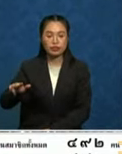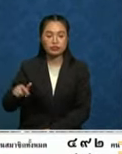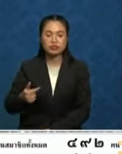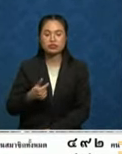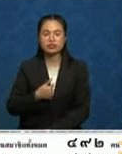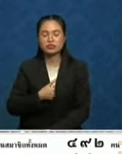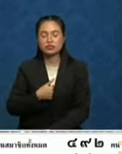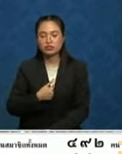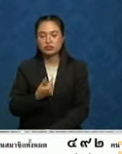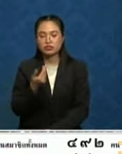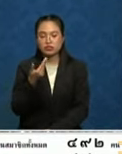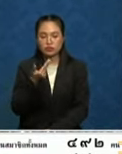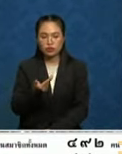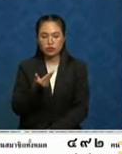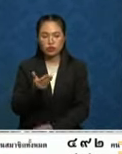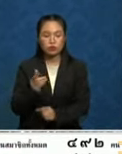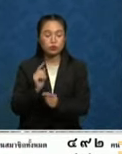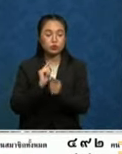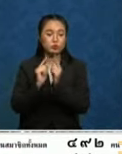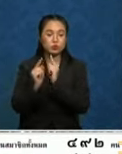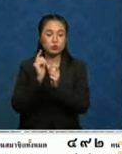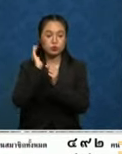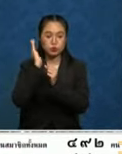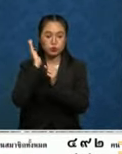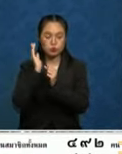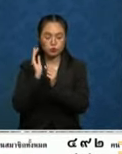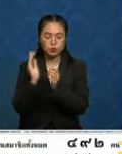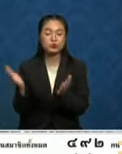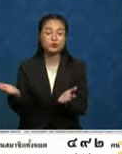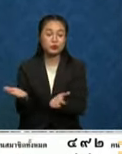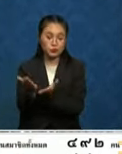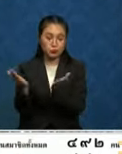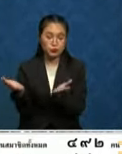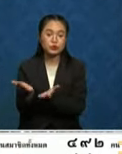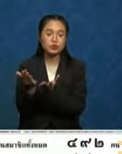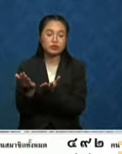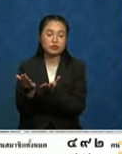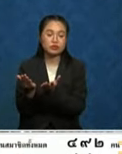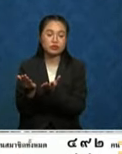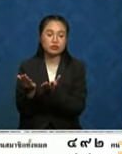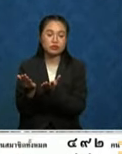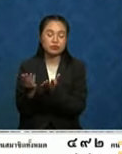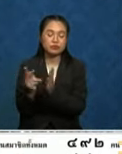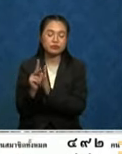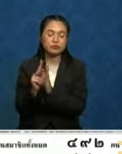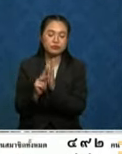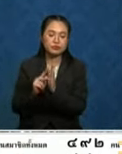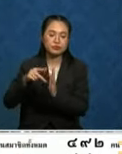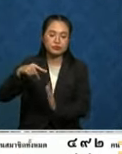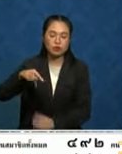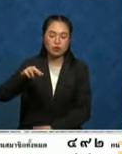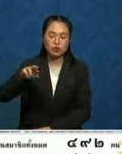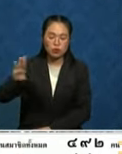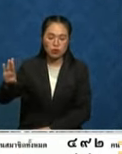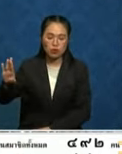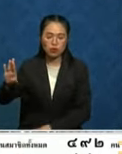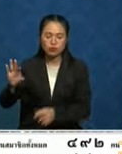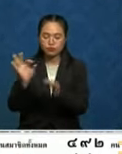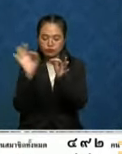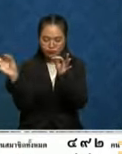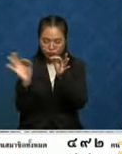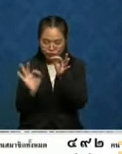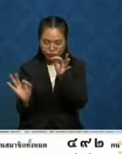ขออภิปรายสนับสนุนอ่าหลักการและเหตุผลร่างพระ